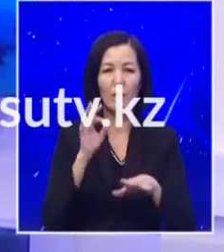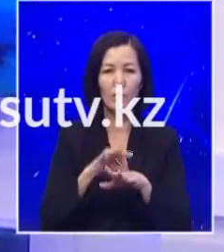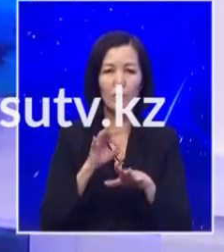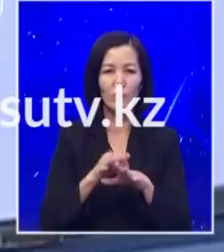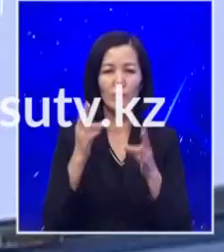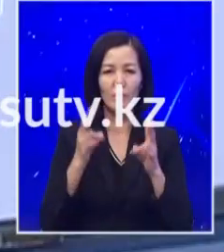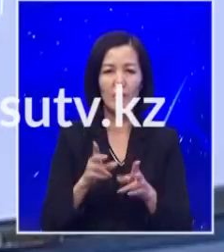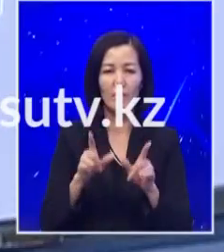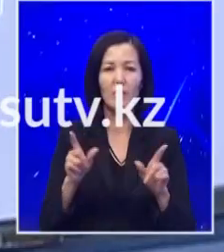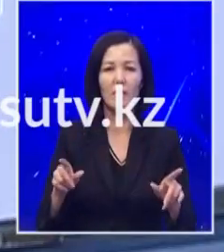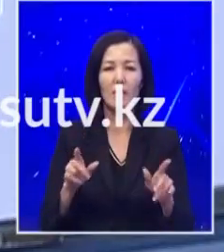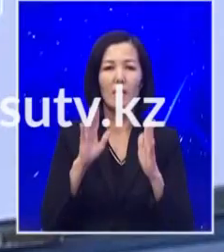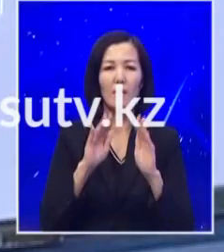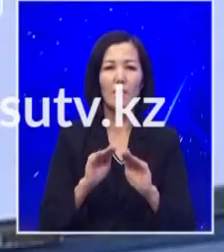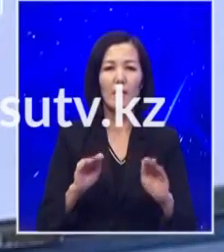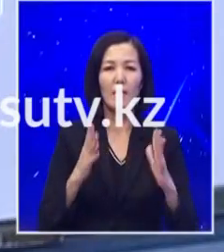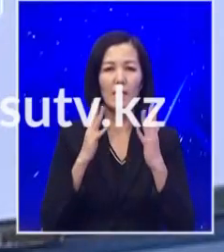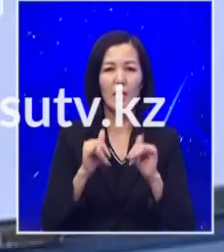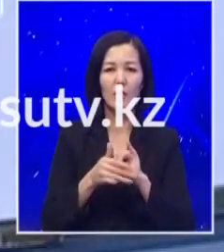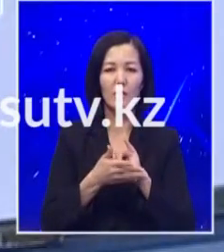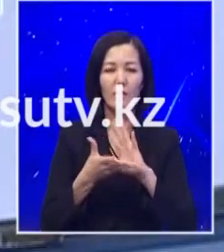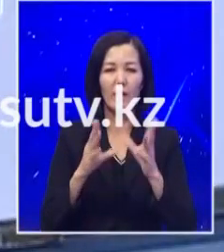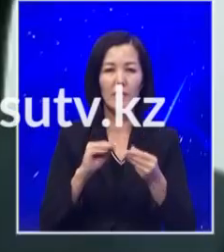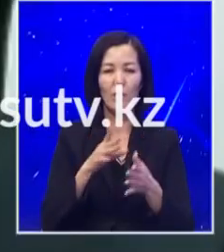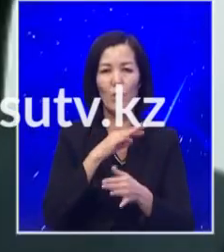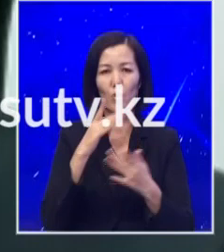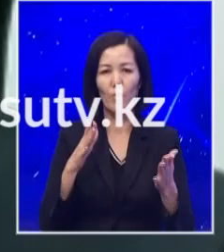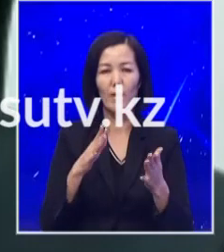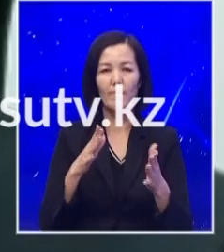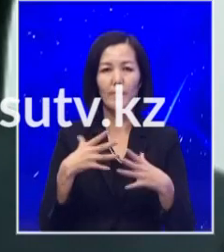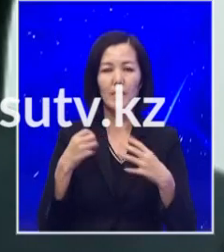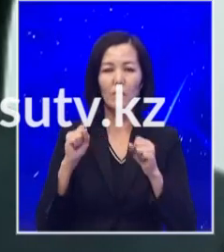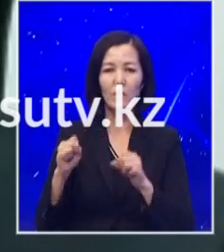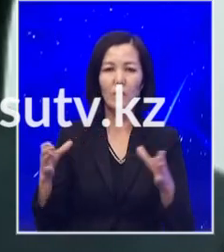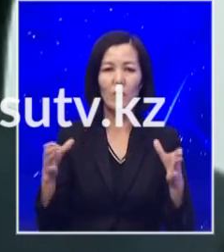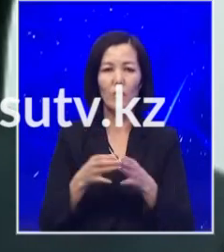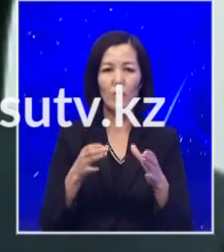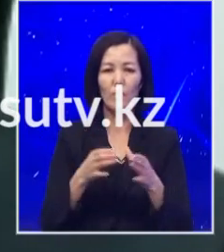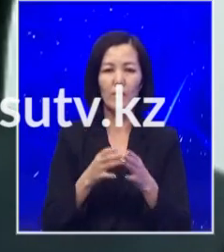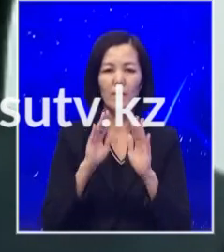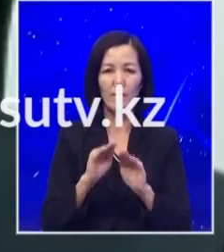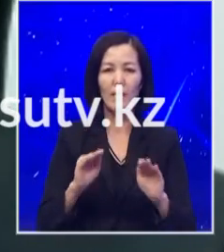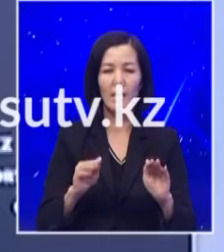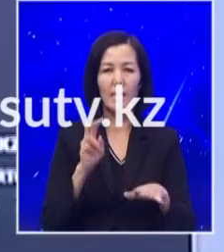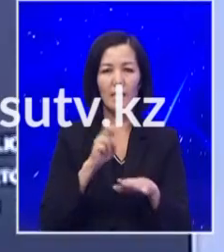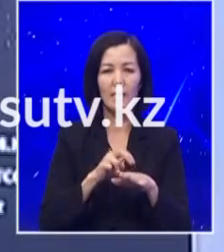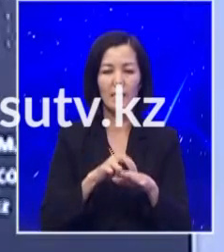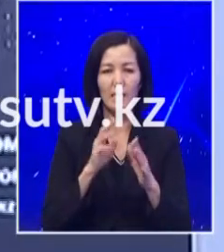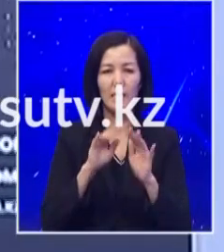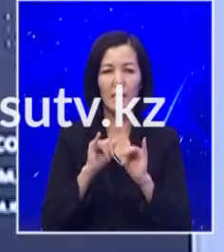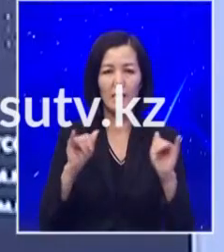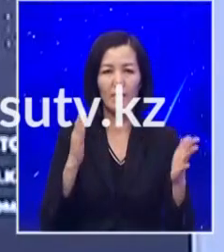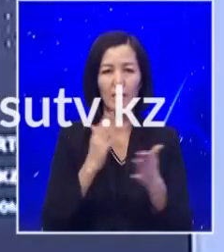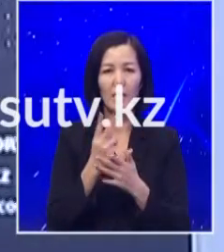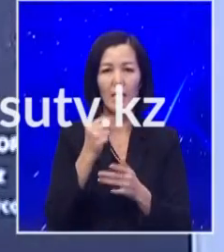аутизмнен зардап шегетін балалар саны көп. Сол себепті денсаулық сақтау ұйымдарында балалар психиатрларының саны артып келеді. Министрлік